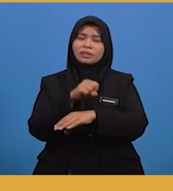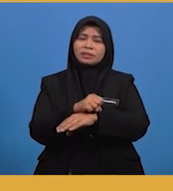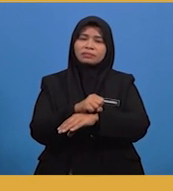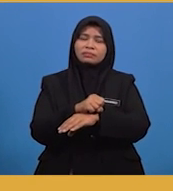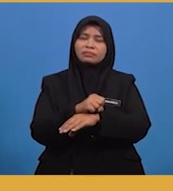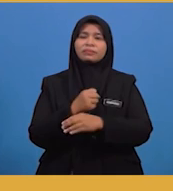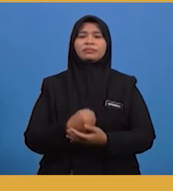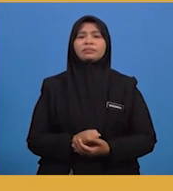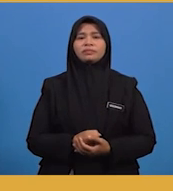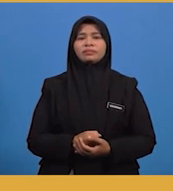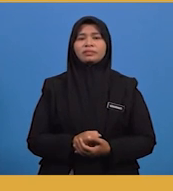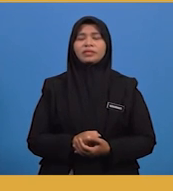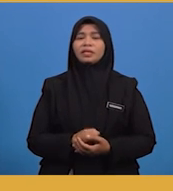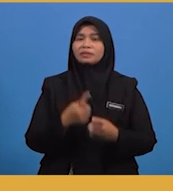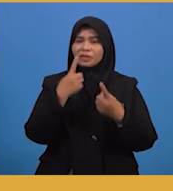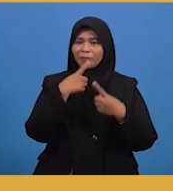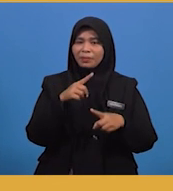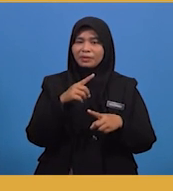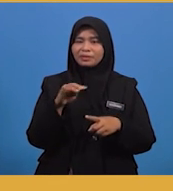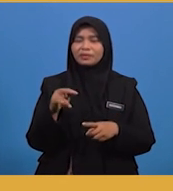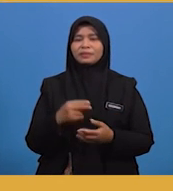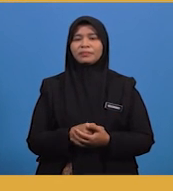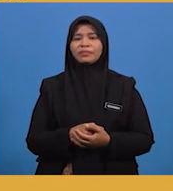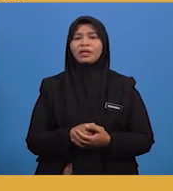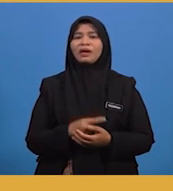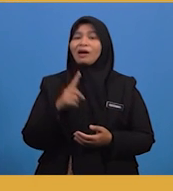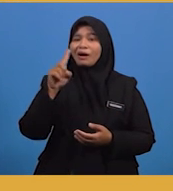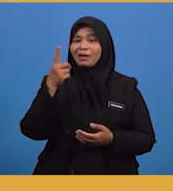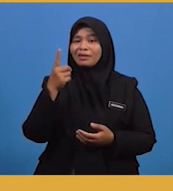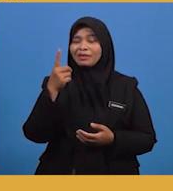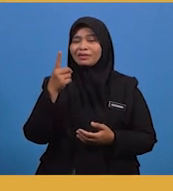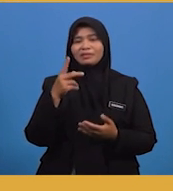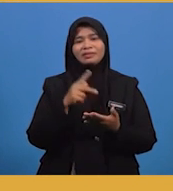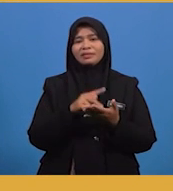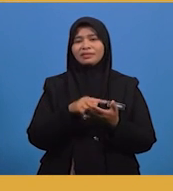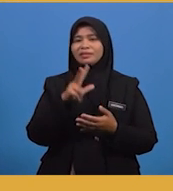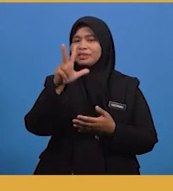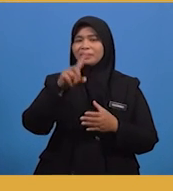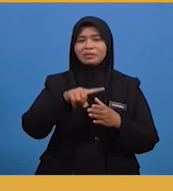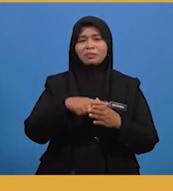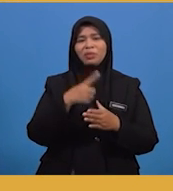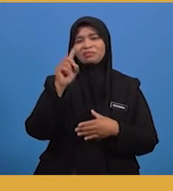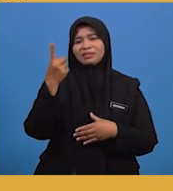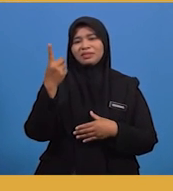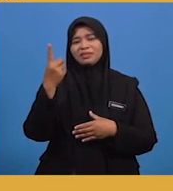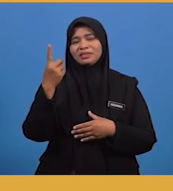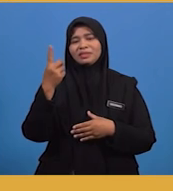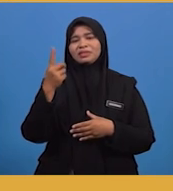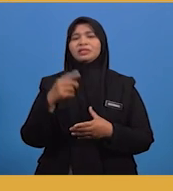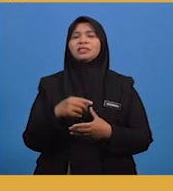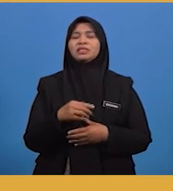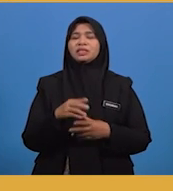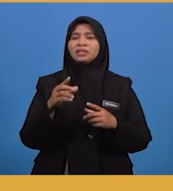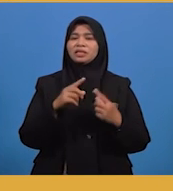Tepat sekali. Jawapannya adalah hanya sekitar 3 bulan sahaja.